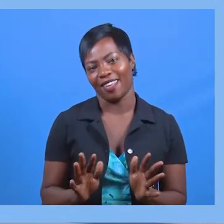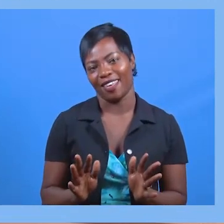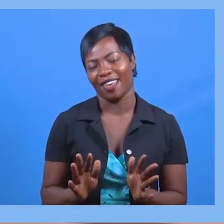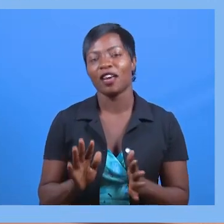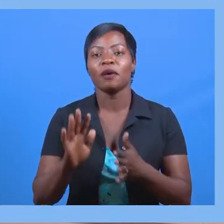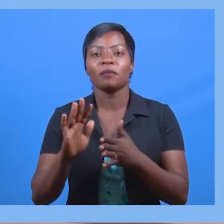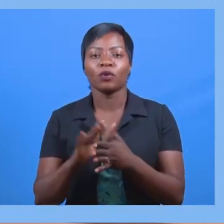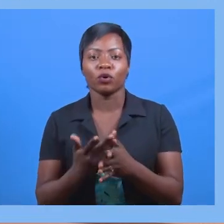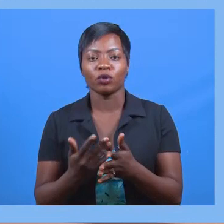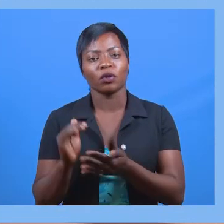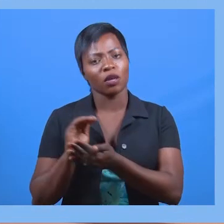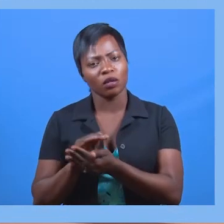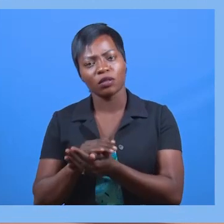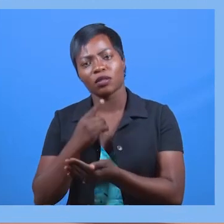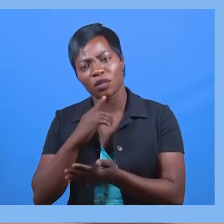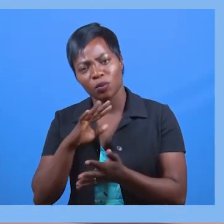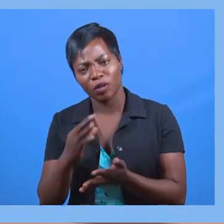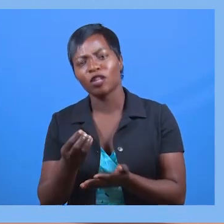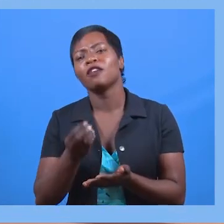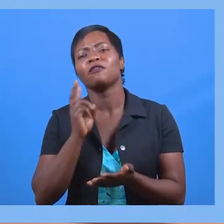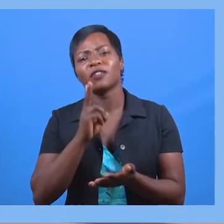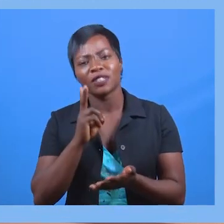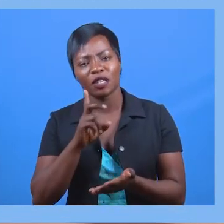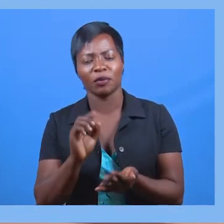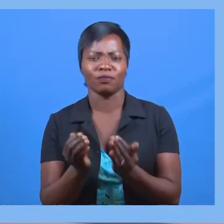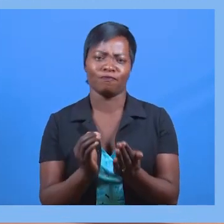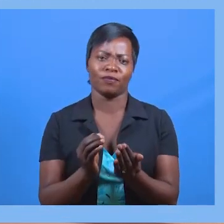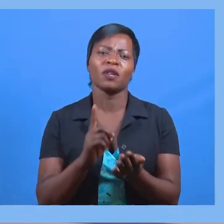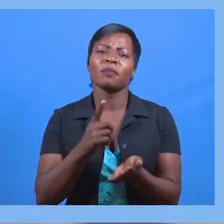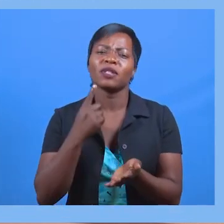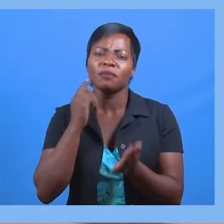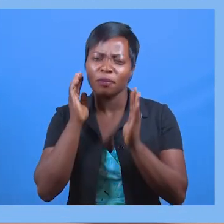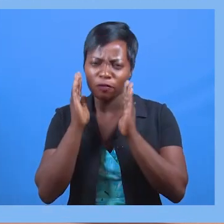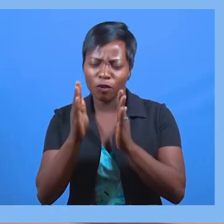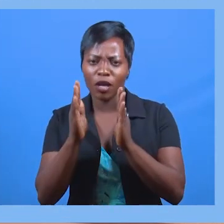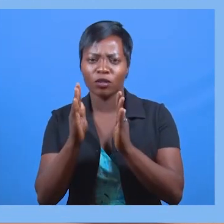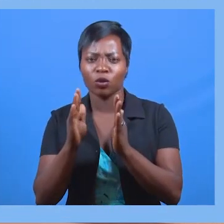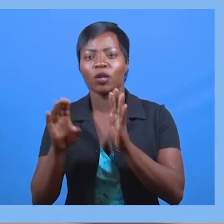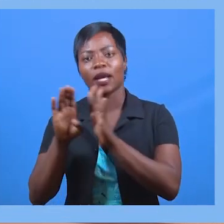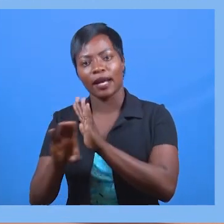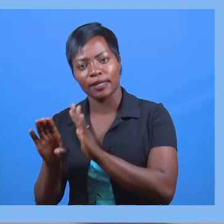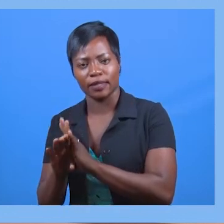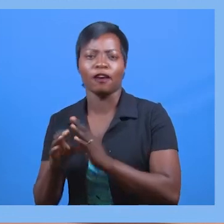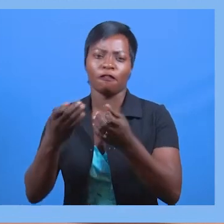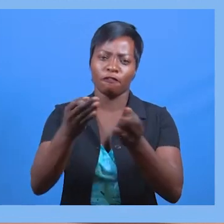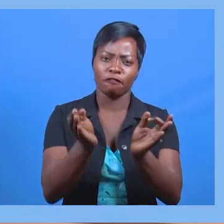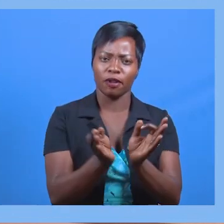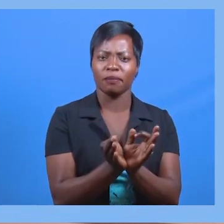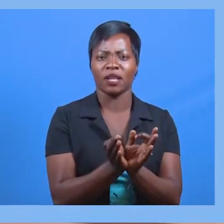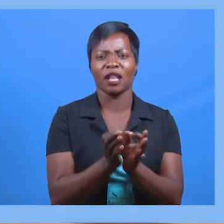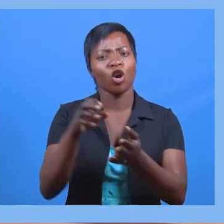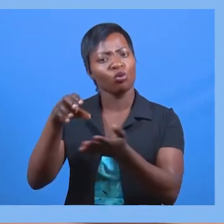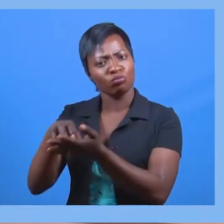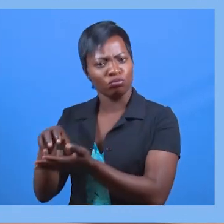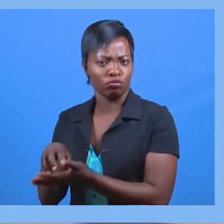tiri kuitora neupamhi hwayo tichitarisa kunyika, tichitarisa kumhuri, tichitarisa kunharaunda kuti